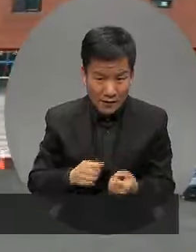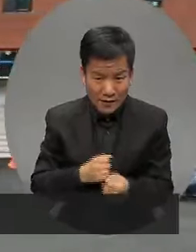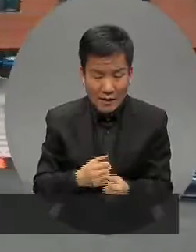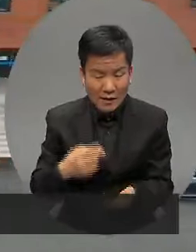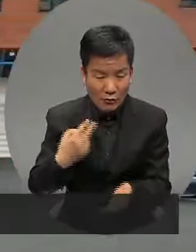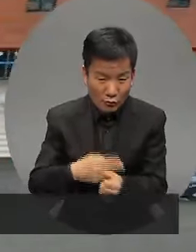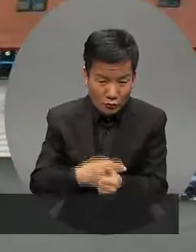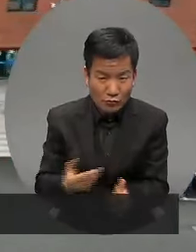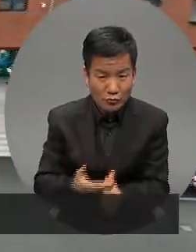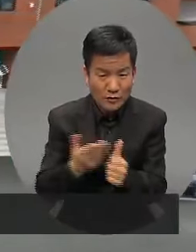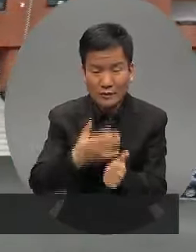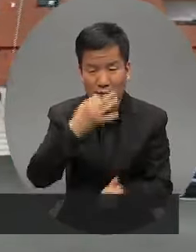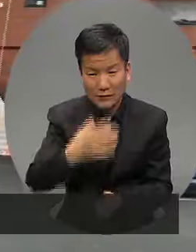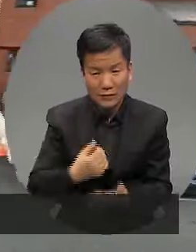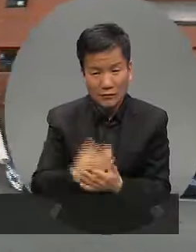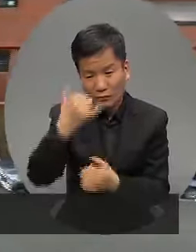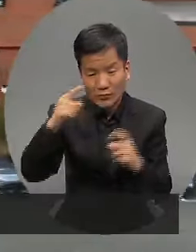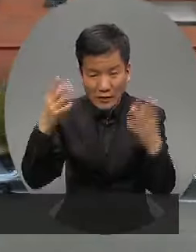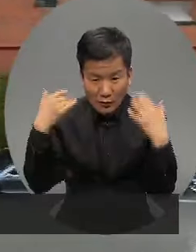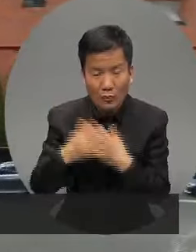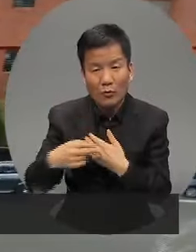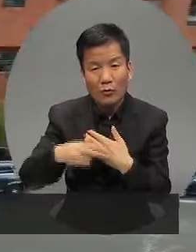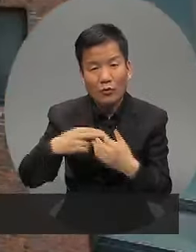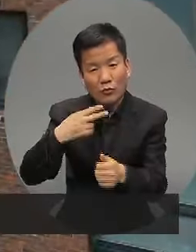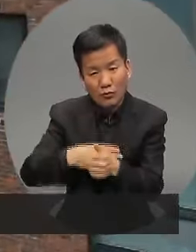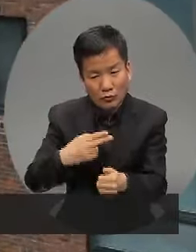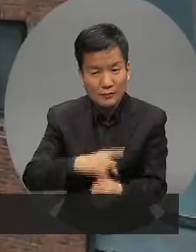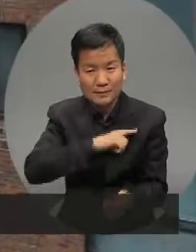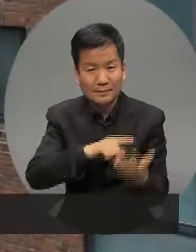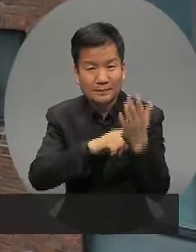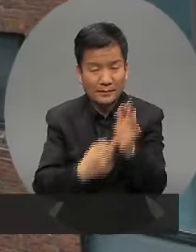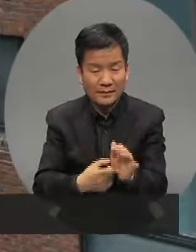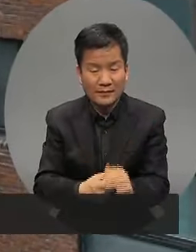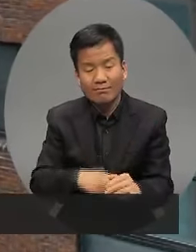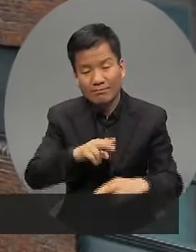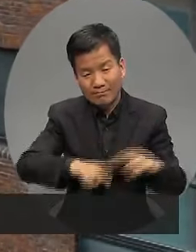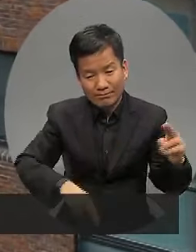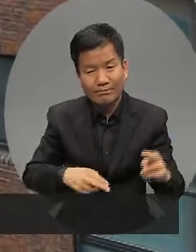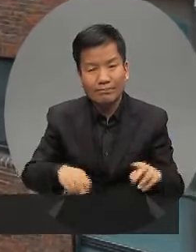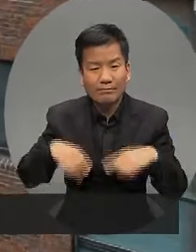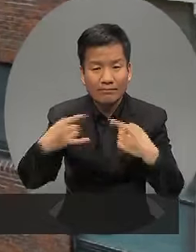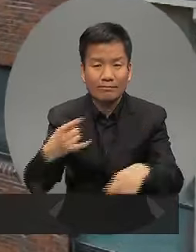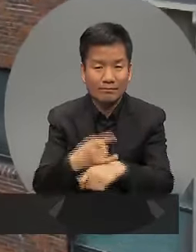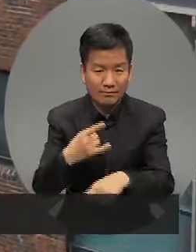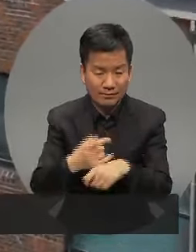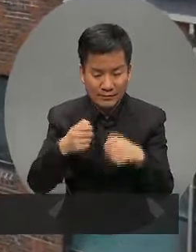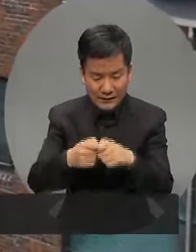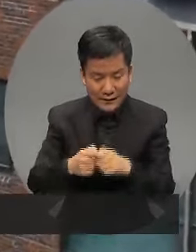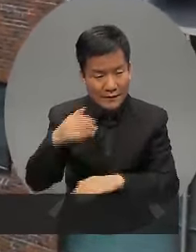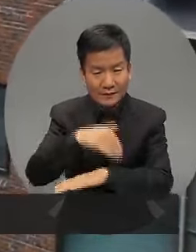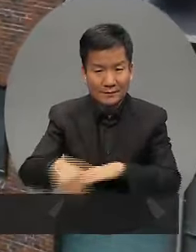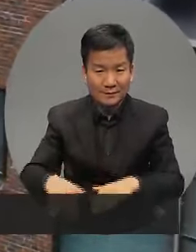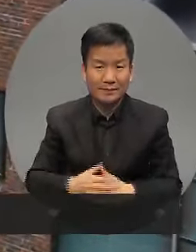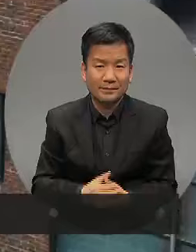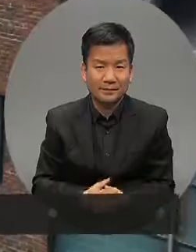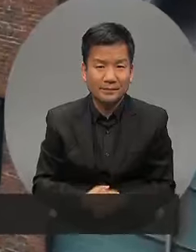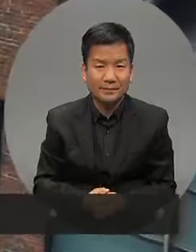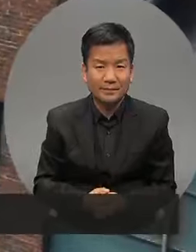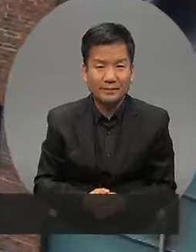양성도 쉽지 않다며 충북대 의대와 병원 교수들이 성명을 내고 집단 사직에 동참하겠다는 구체적인 계획을